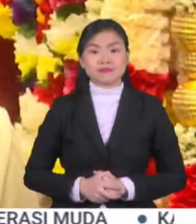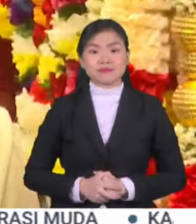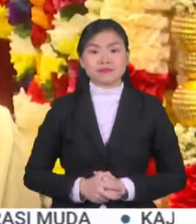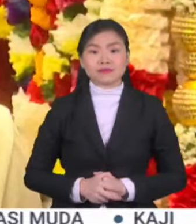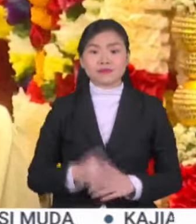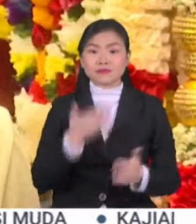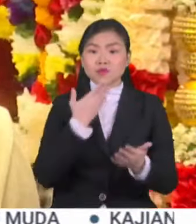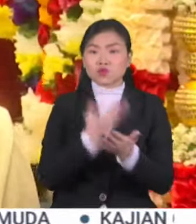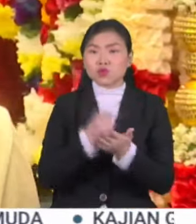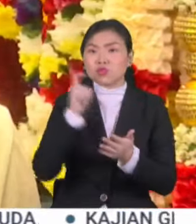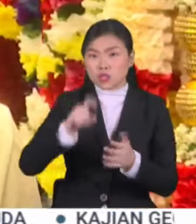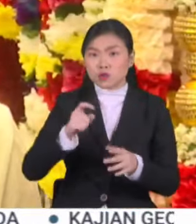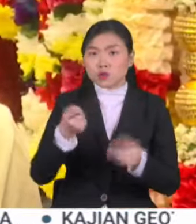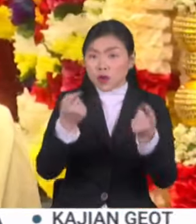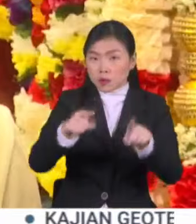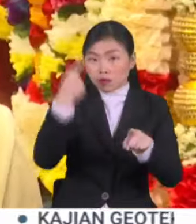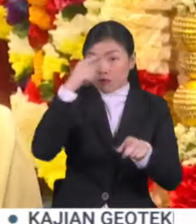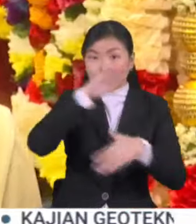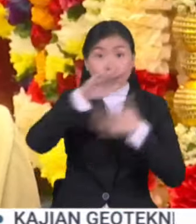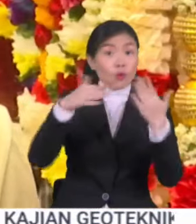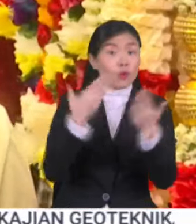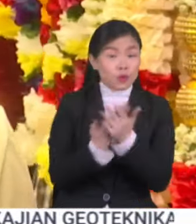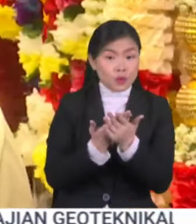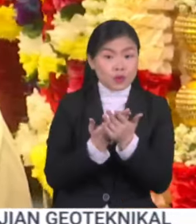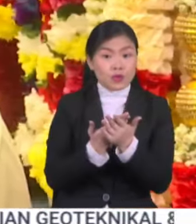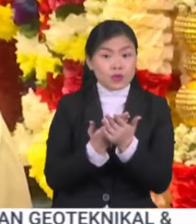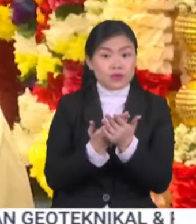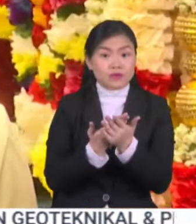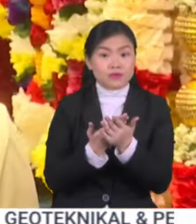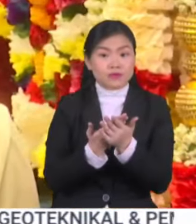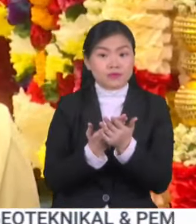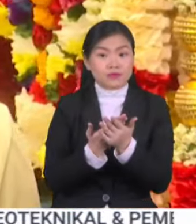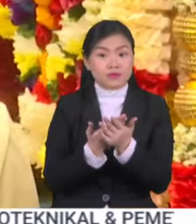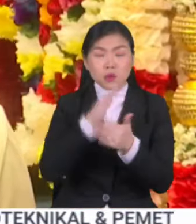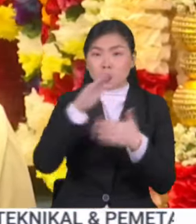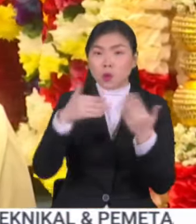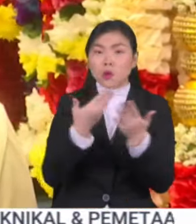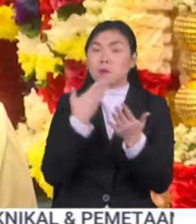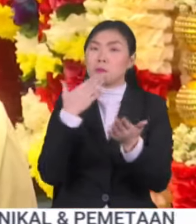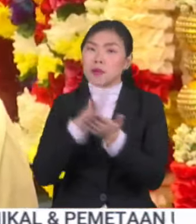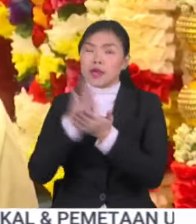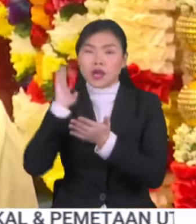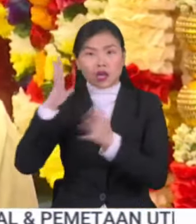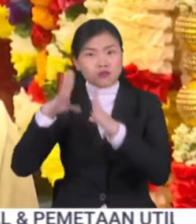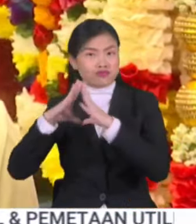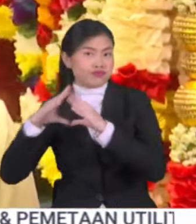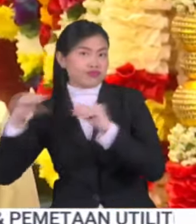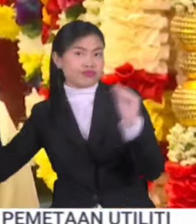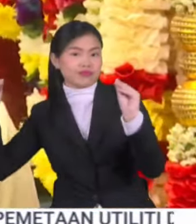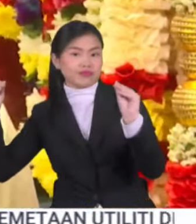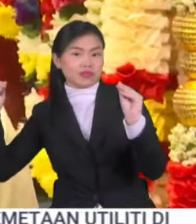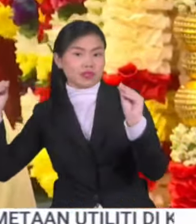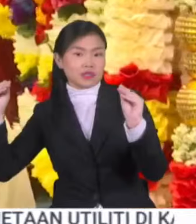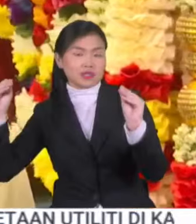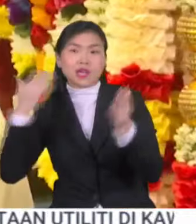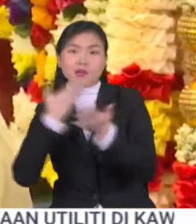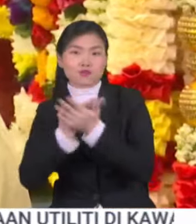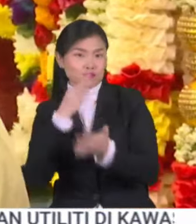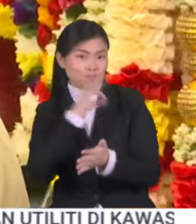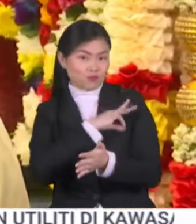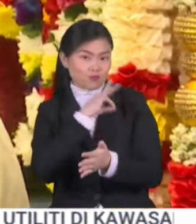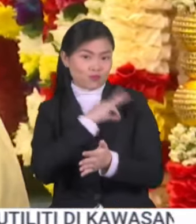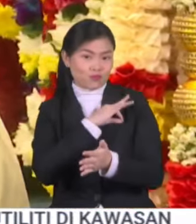things should happen for everyone and then all the bad things will vanish and good prosperity as